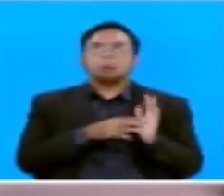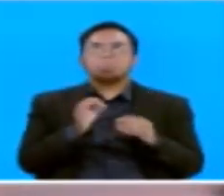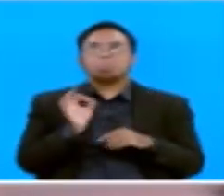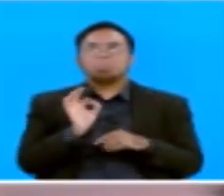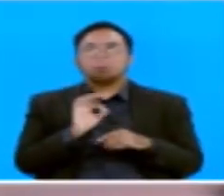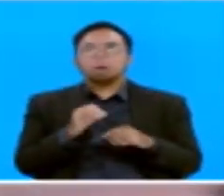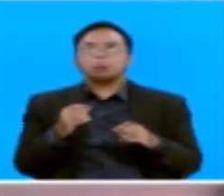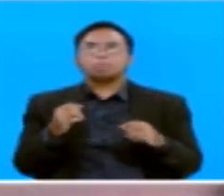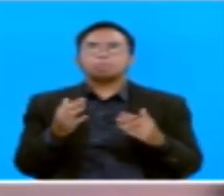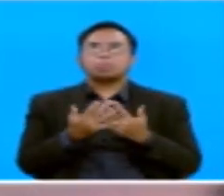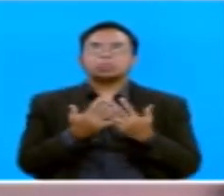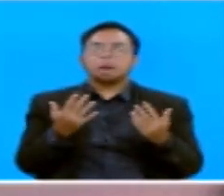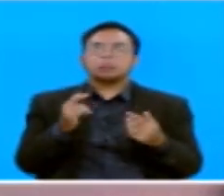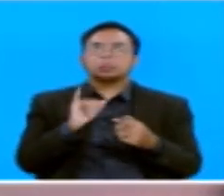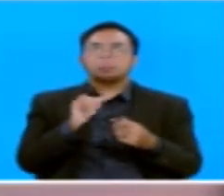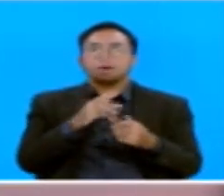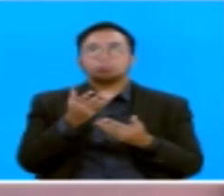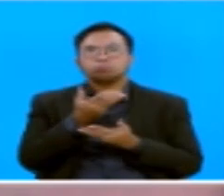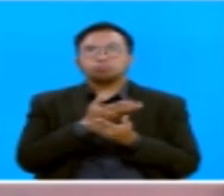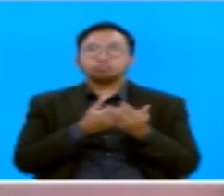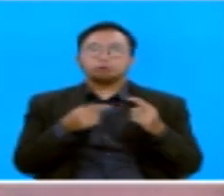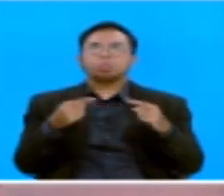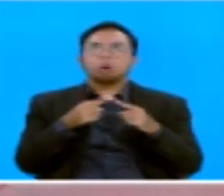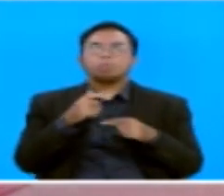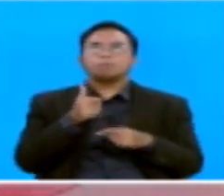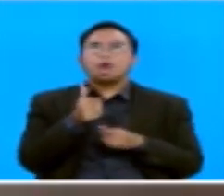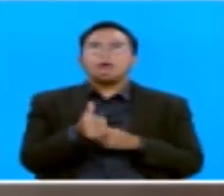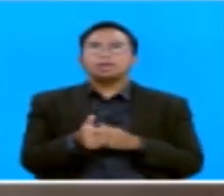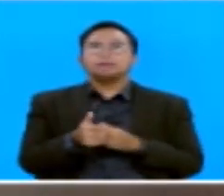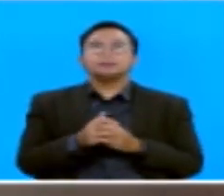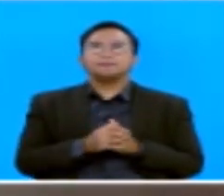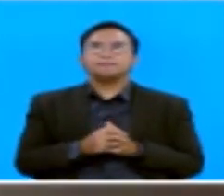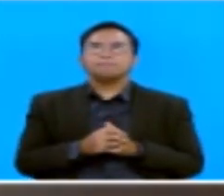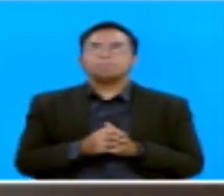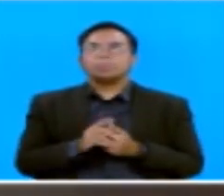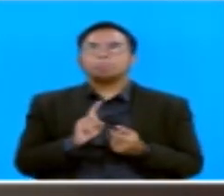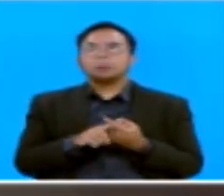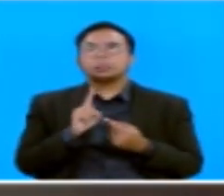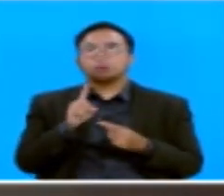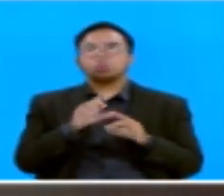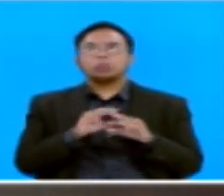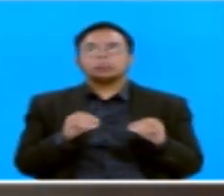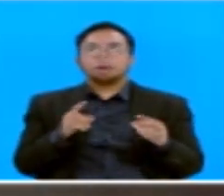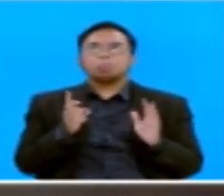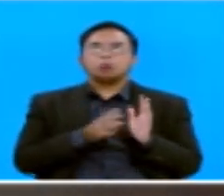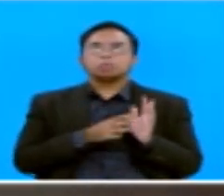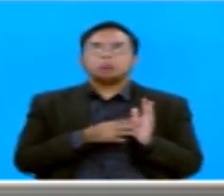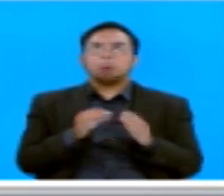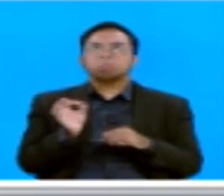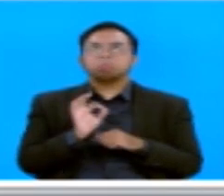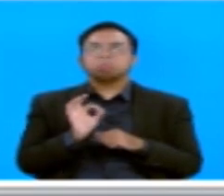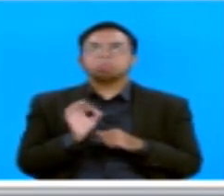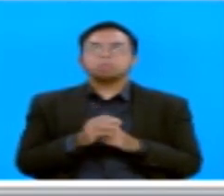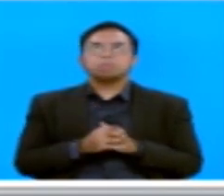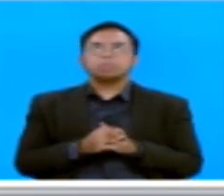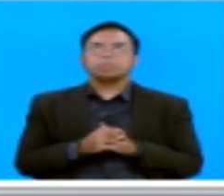sangat baik. Hubungan dengan kita sebagai perangkat desa itu juga baik. Tidak ada permasalahan apa-apa. Dan yang